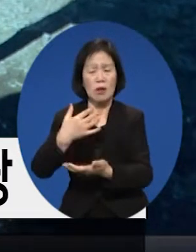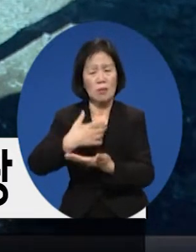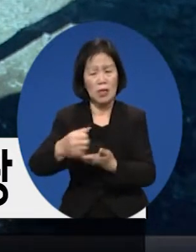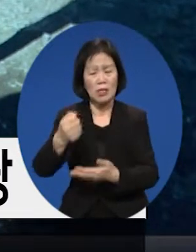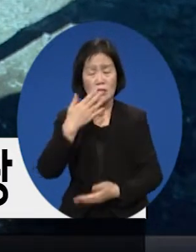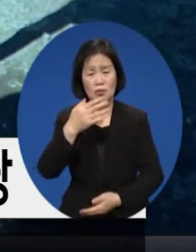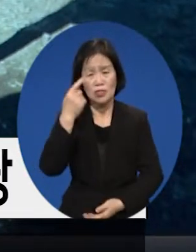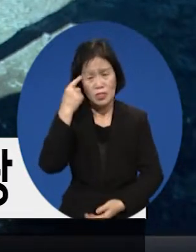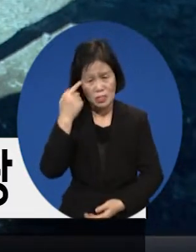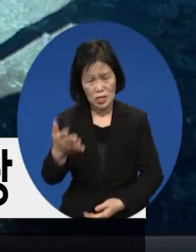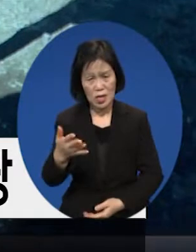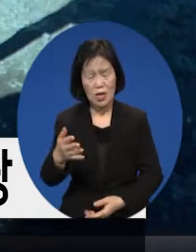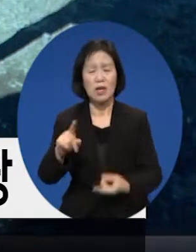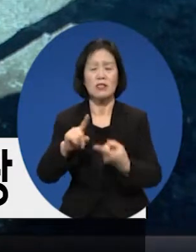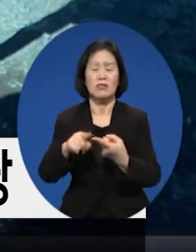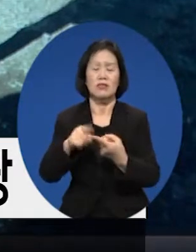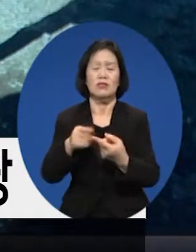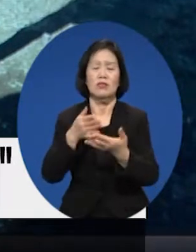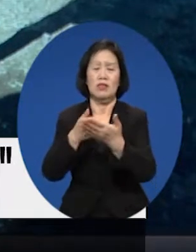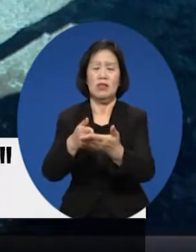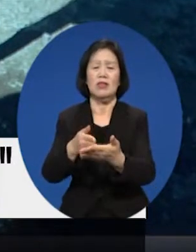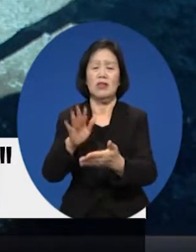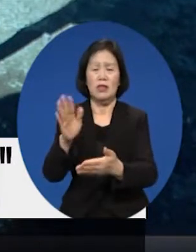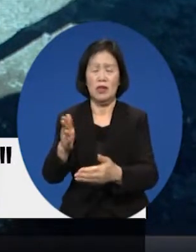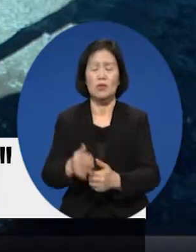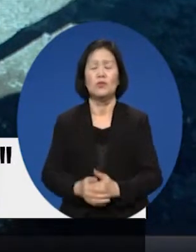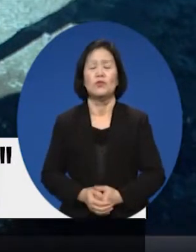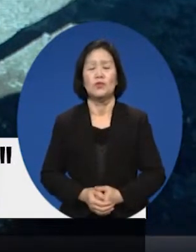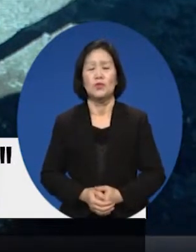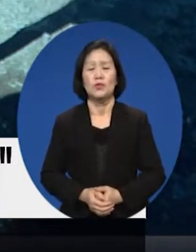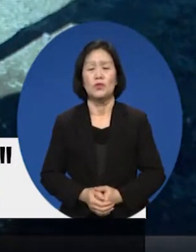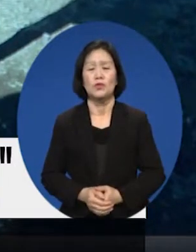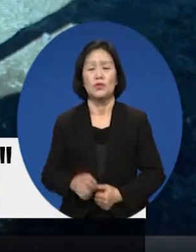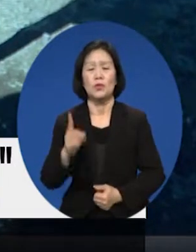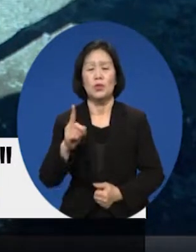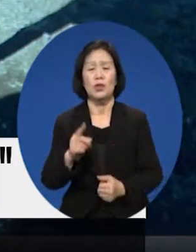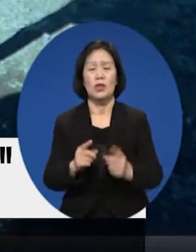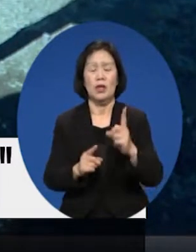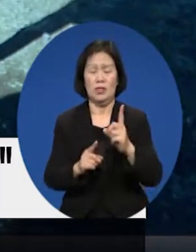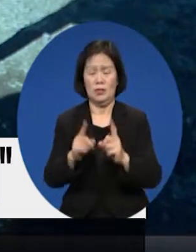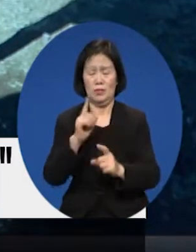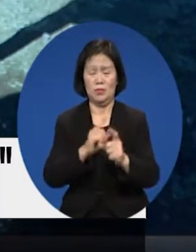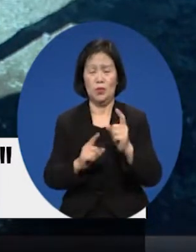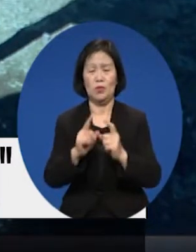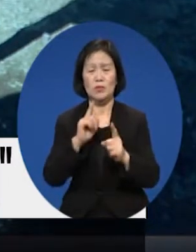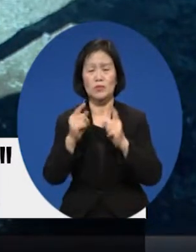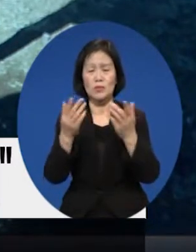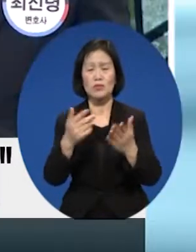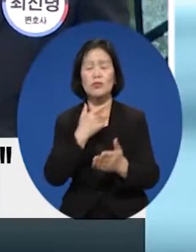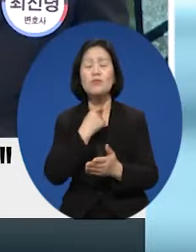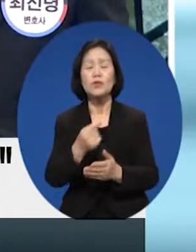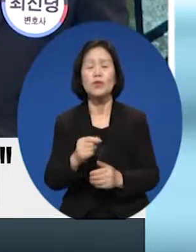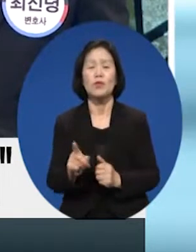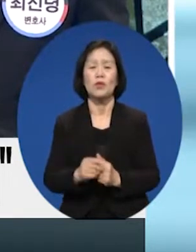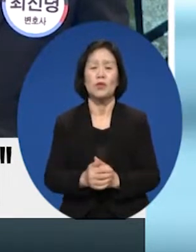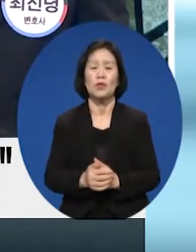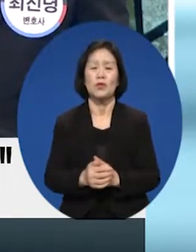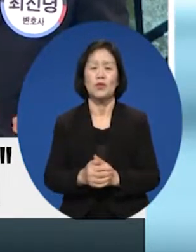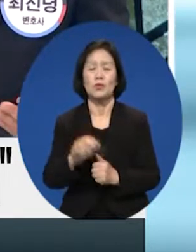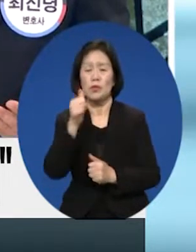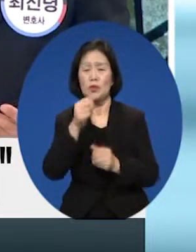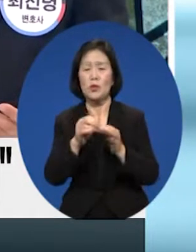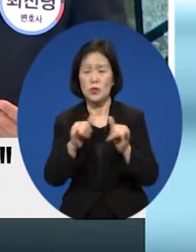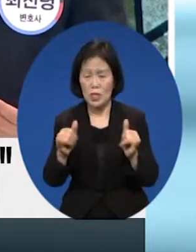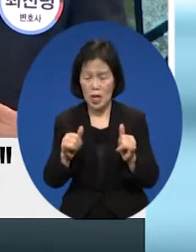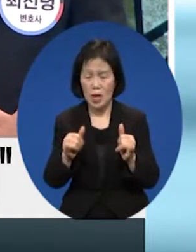있는가 그 부분을 제기할 수밖에 없는 것이고 말씀드렸듯이 또 한 가지 우리가 생각해 봐야 될 것은 지금 물론 저희도 변호사들도